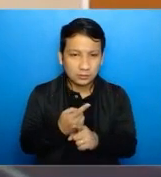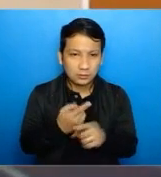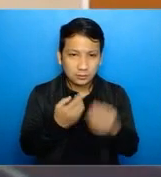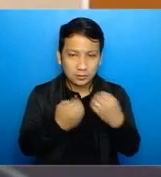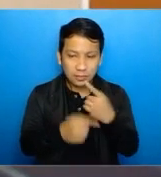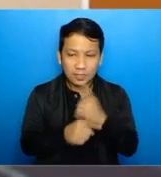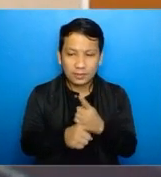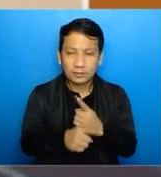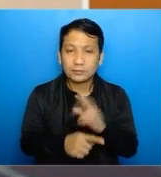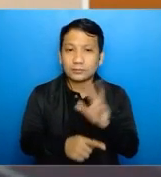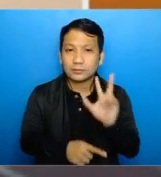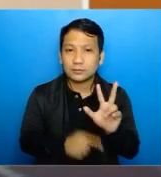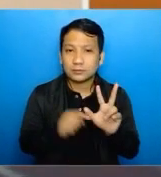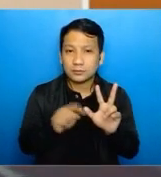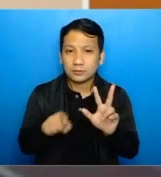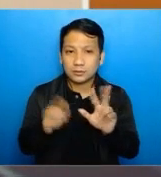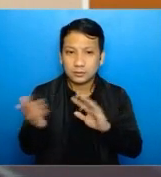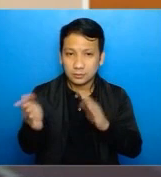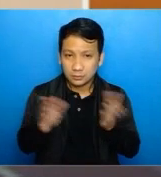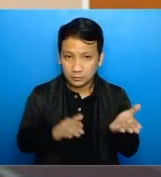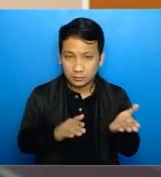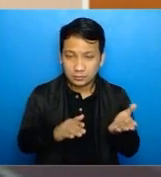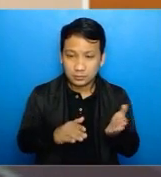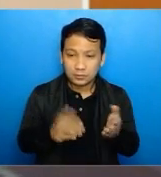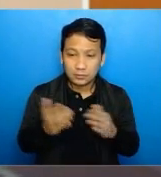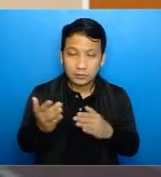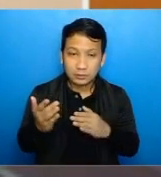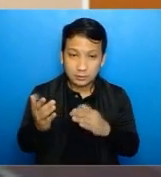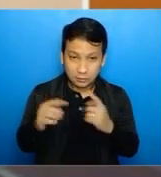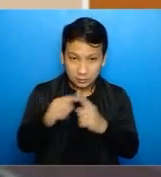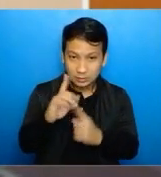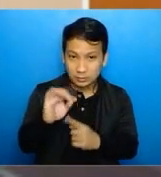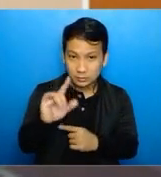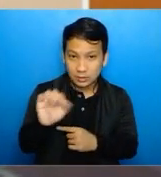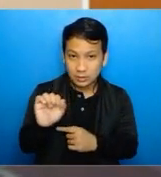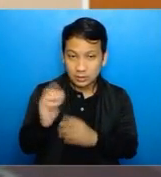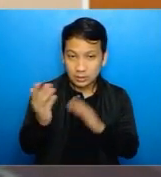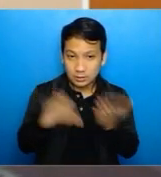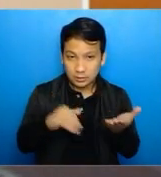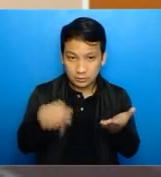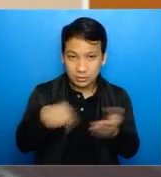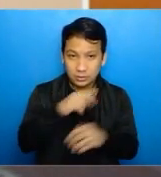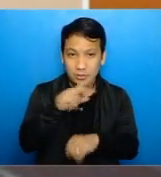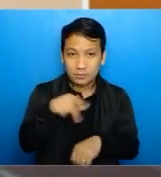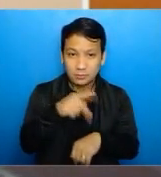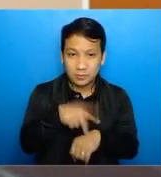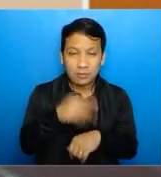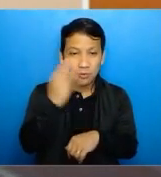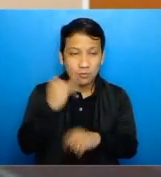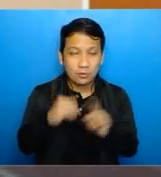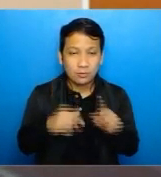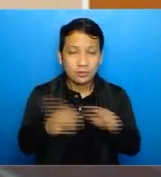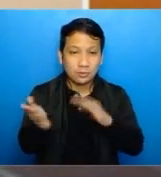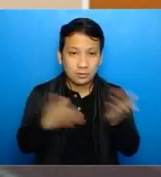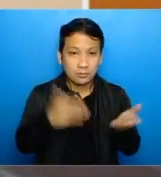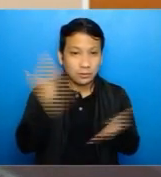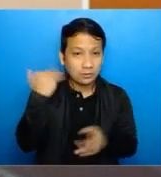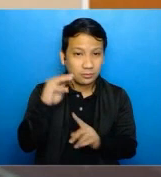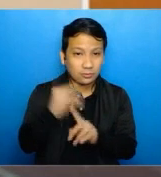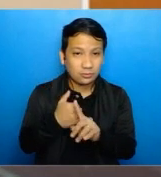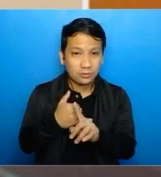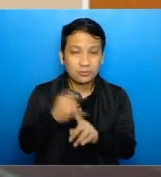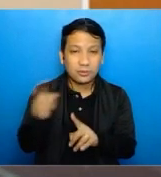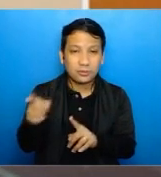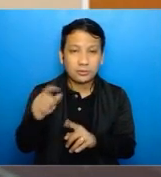na ang nasawi sa Delta variant ng COVID-19 sa bansa matapos makumpirmang namatay nga noong Mayo ang isang pasyente sa